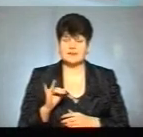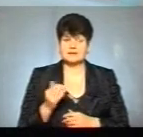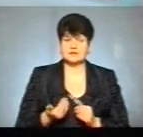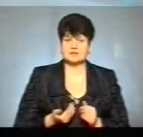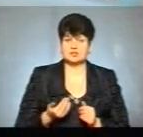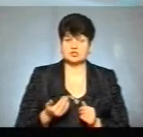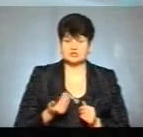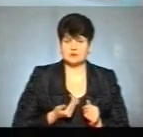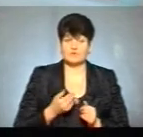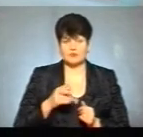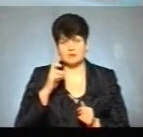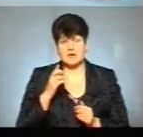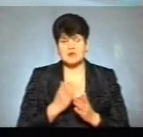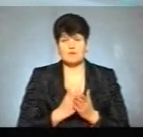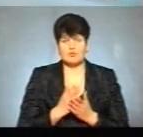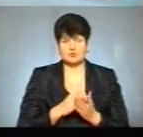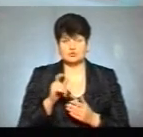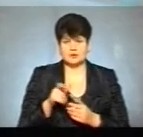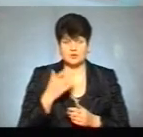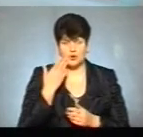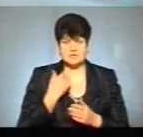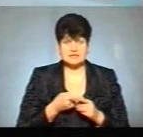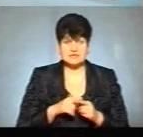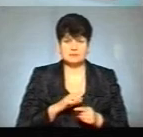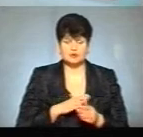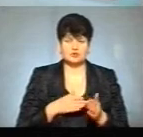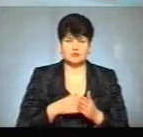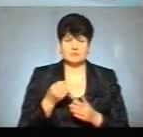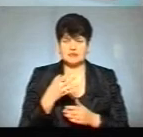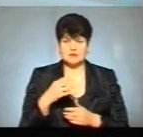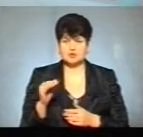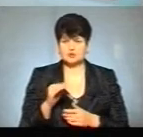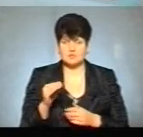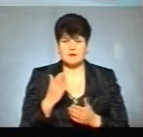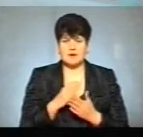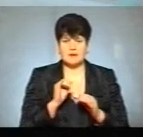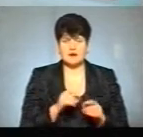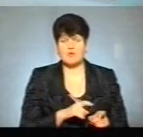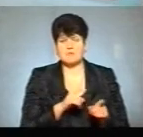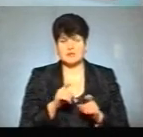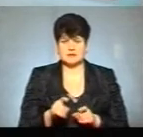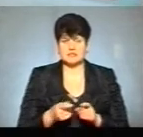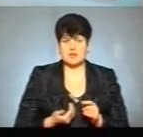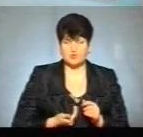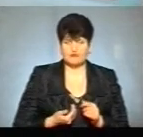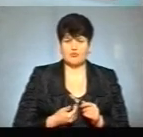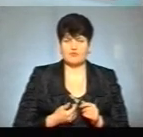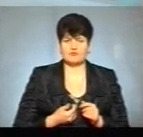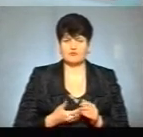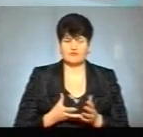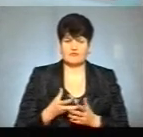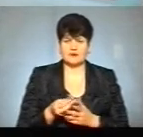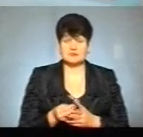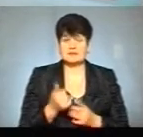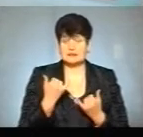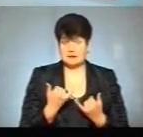послуги. Людина, коли це було до 15 жовтня, мала право подати заяву і перейти на готівкову виплату пільг, то